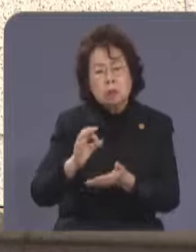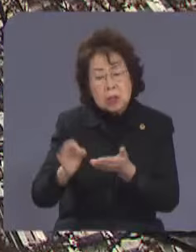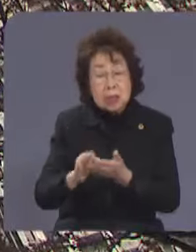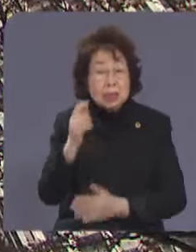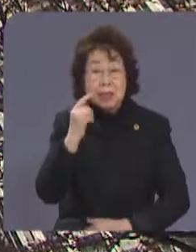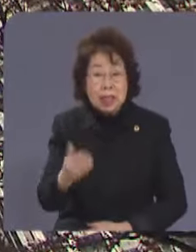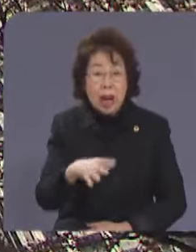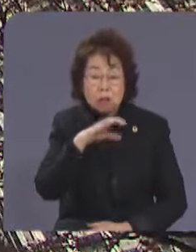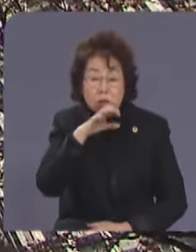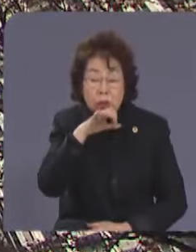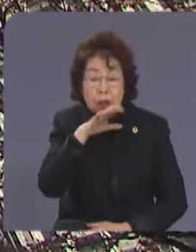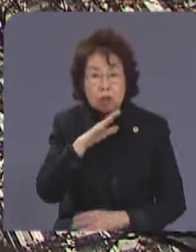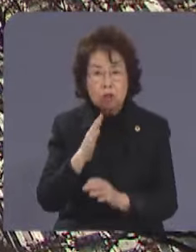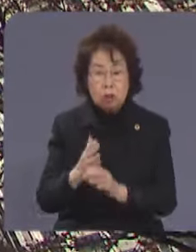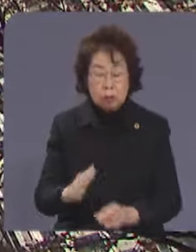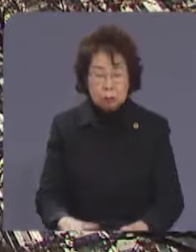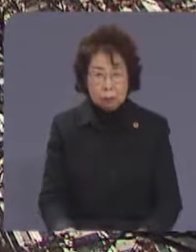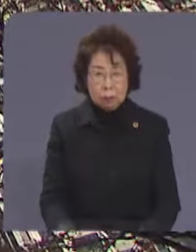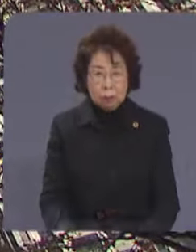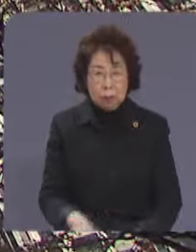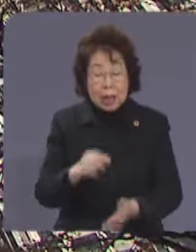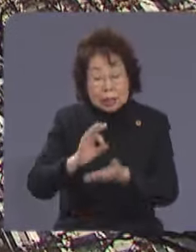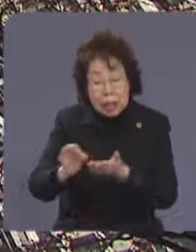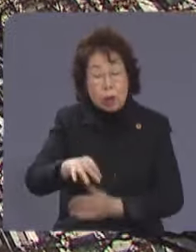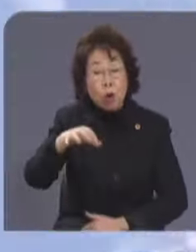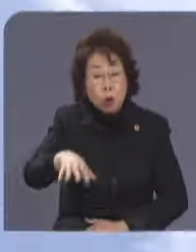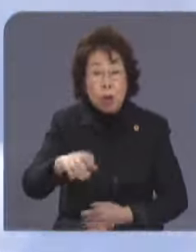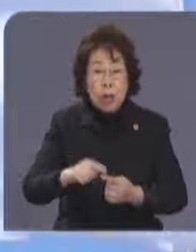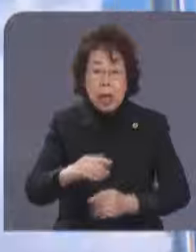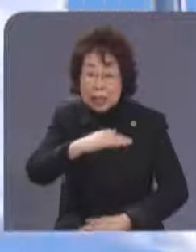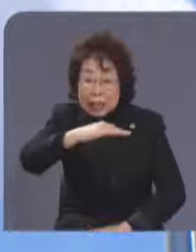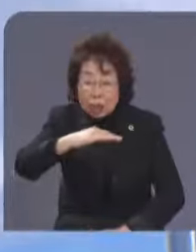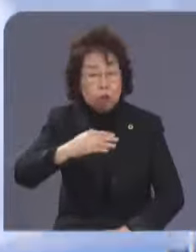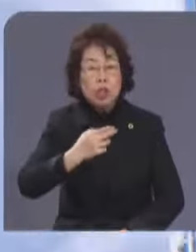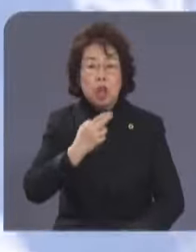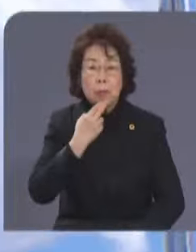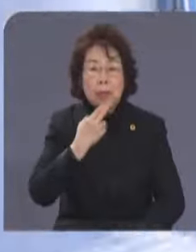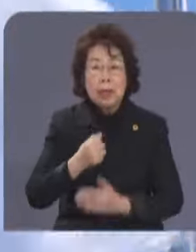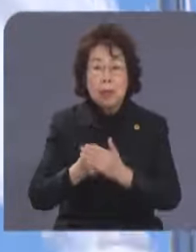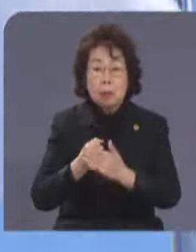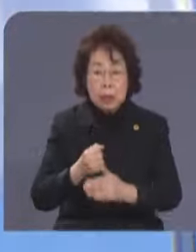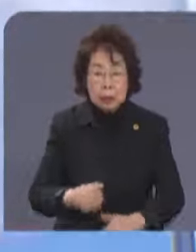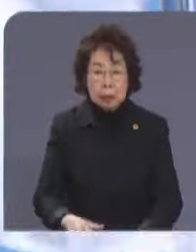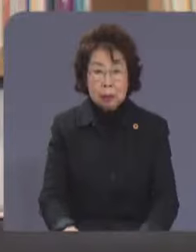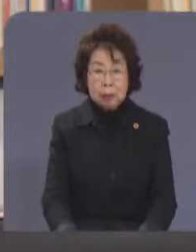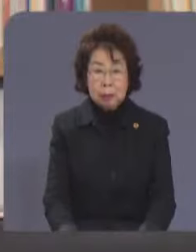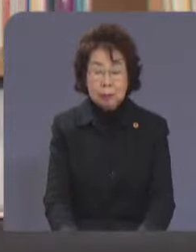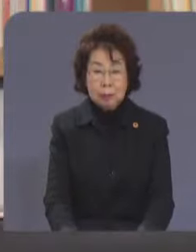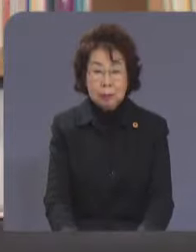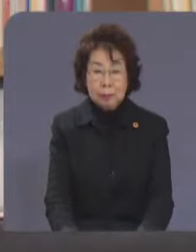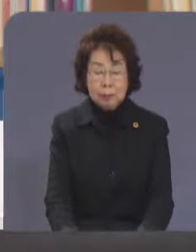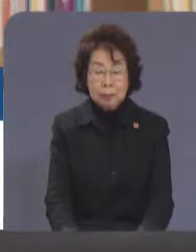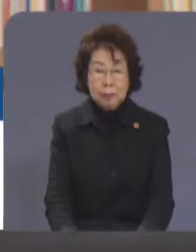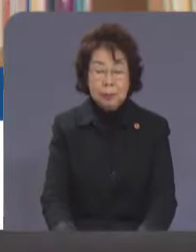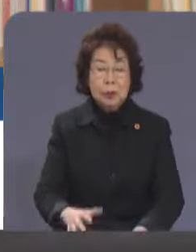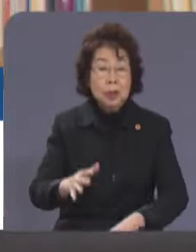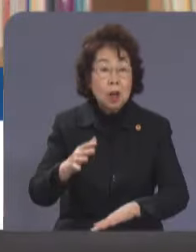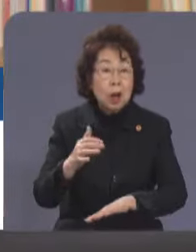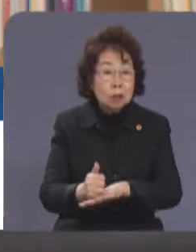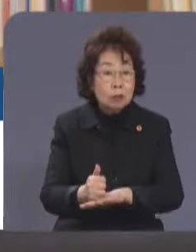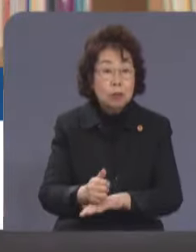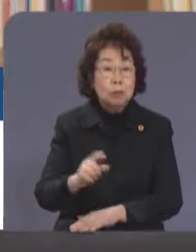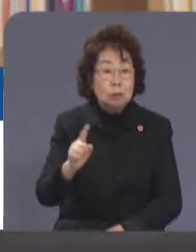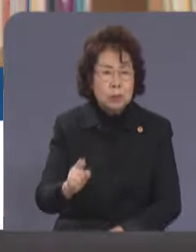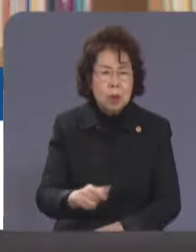비난부터 나옵니다. 공공기여금 사용처에 대한 기준도 마련되지 않았기 때문입니다. 결국은 일자리